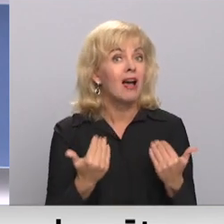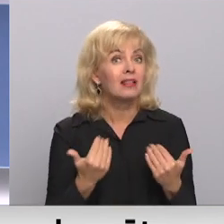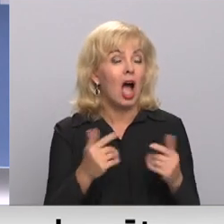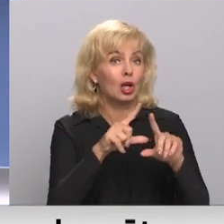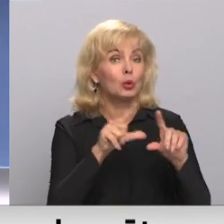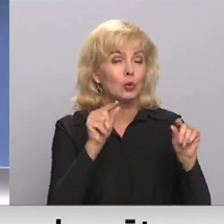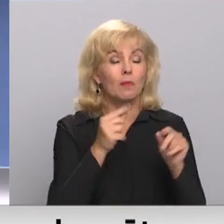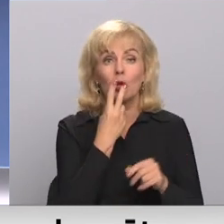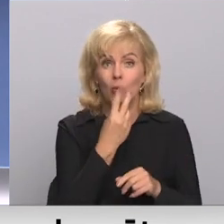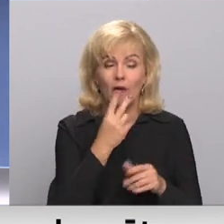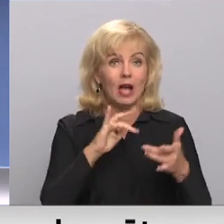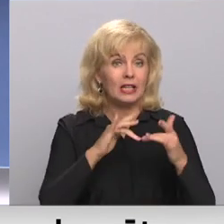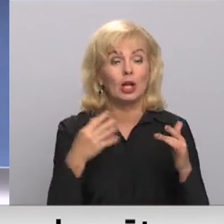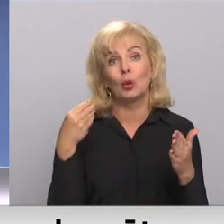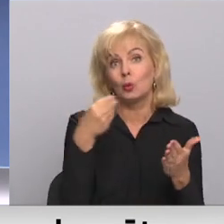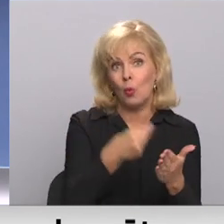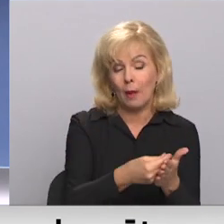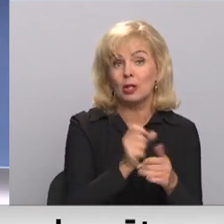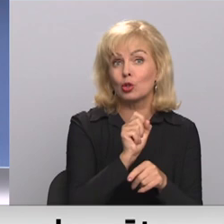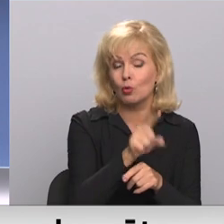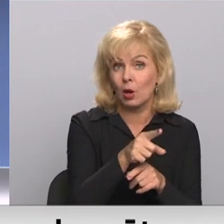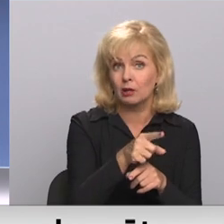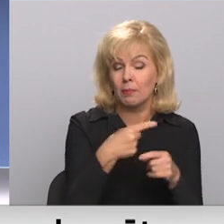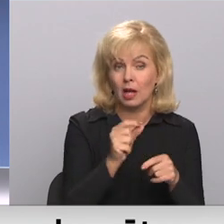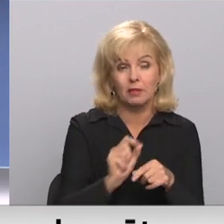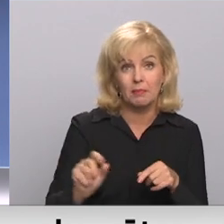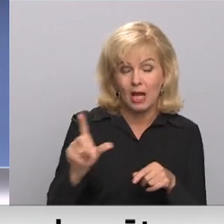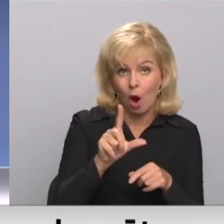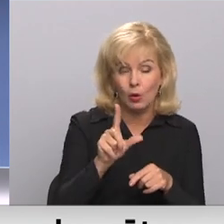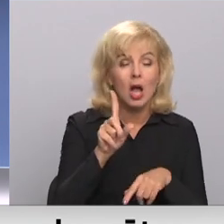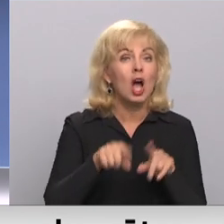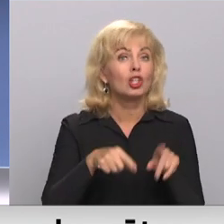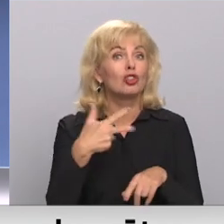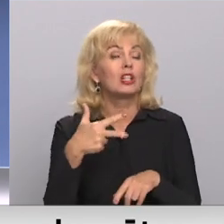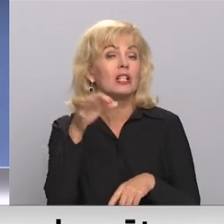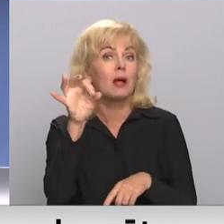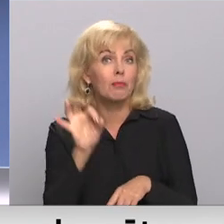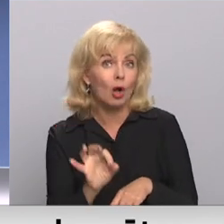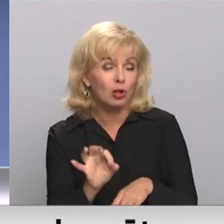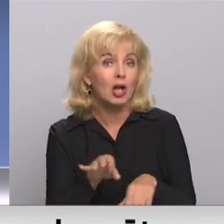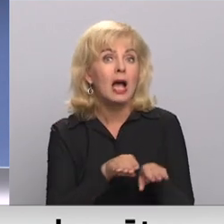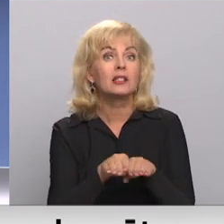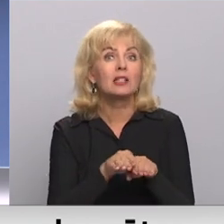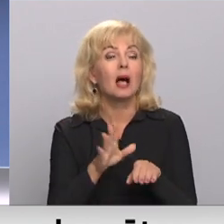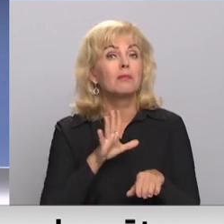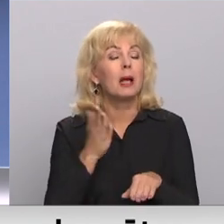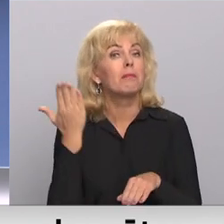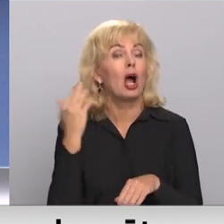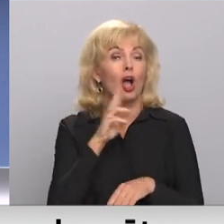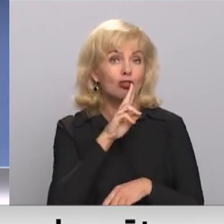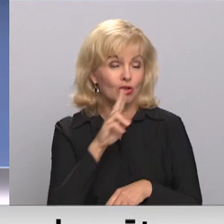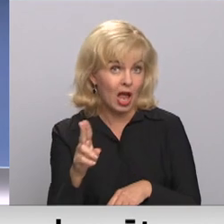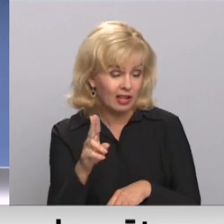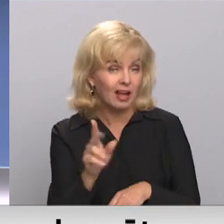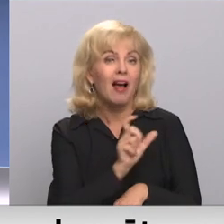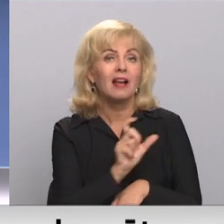uzņēmumi novēro internetā iegādātu preču sūtījumu skaita pieaugumu dažviet pat par 30% salīdzinājumā ar pagājušo nedēļu. Tādēļ